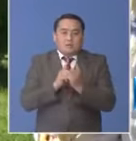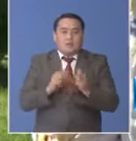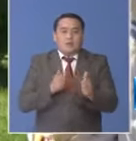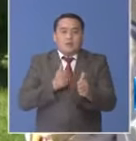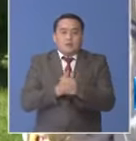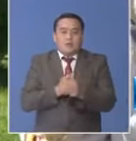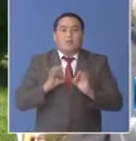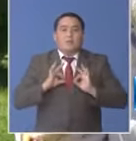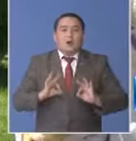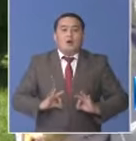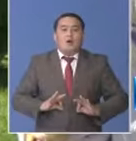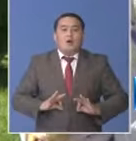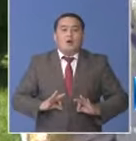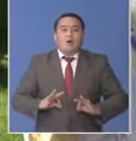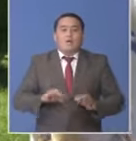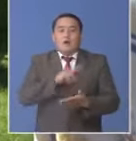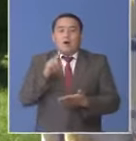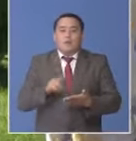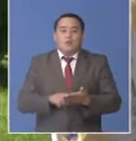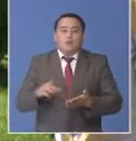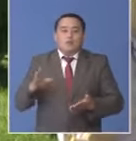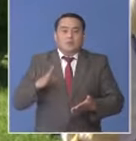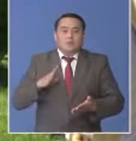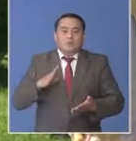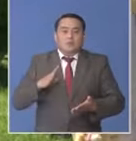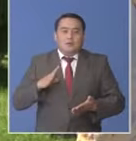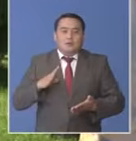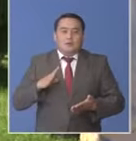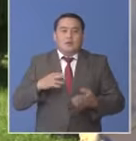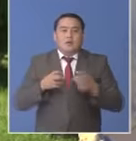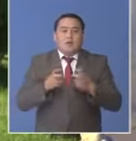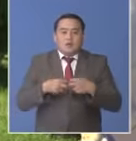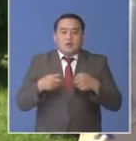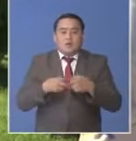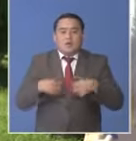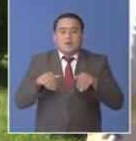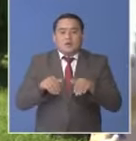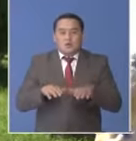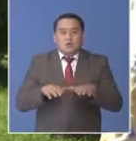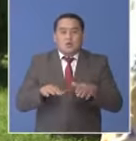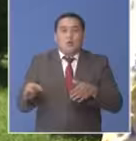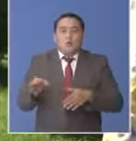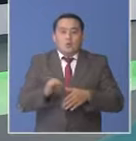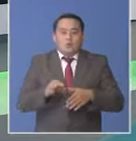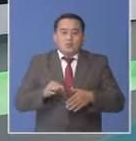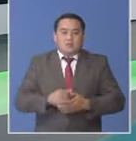заместителю прокурора. Хотя этот вопрос был также решался прокуратурой области.